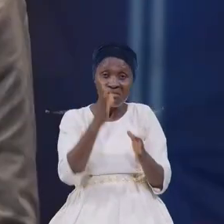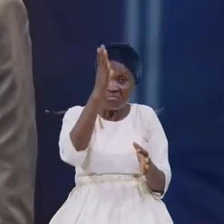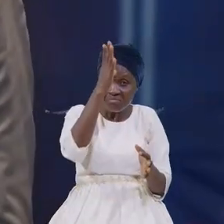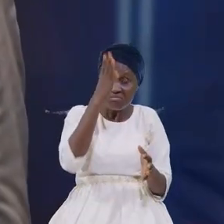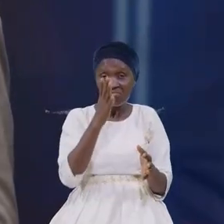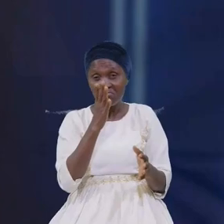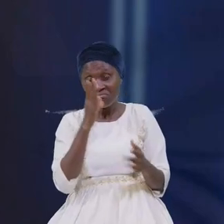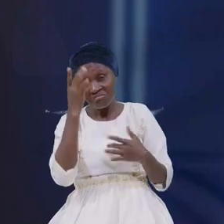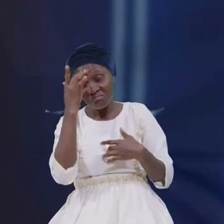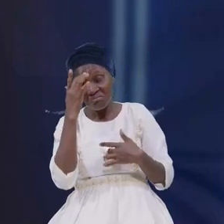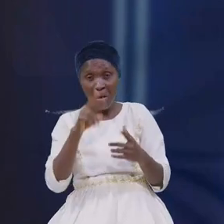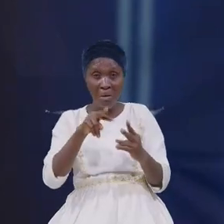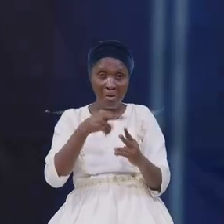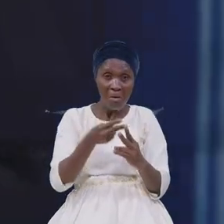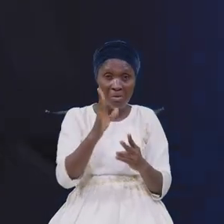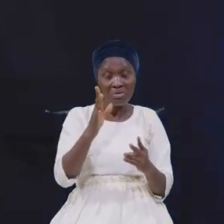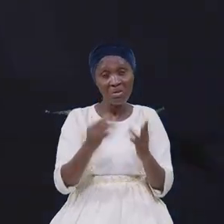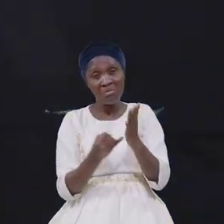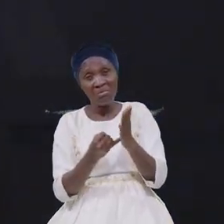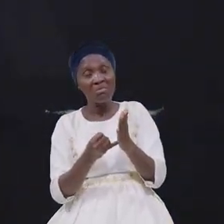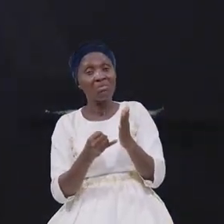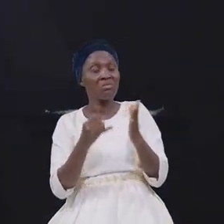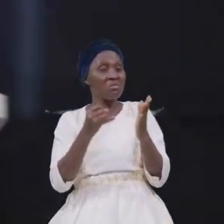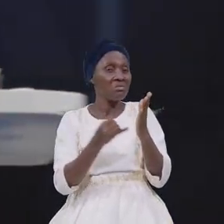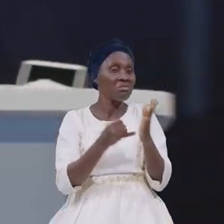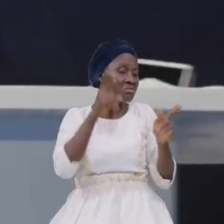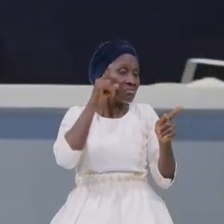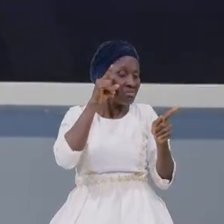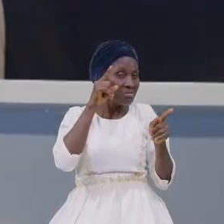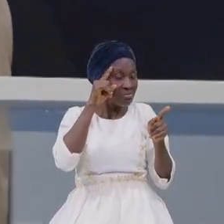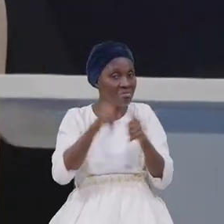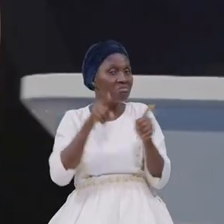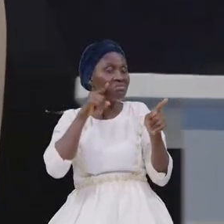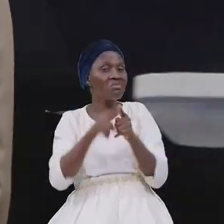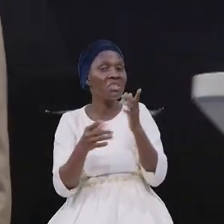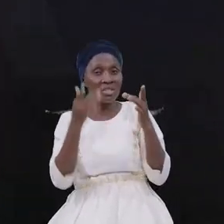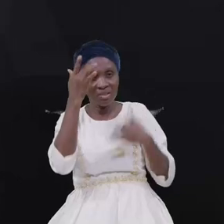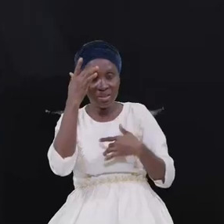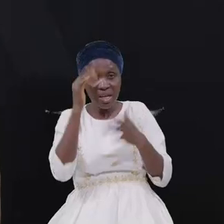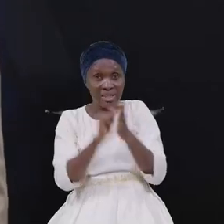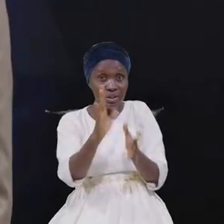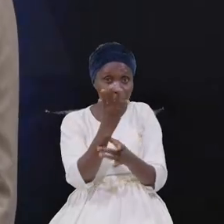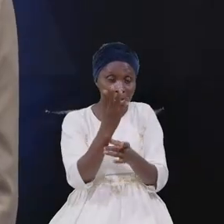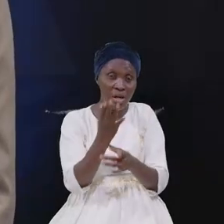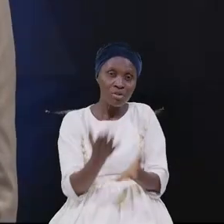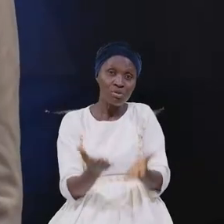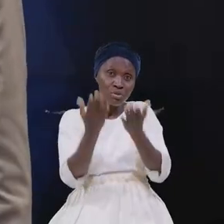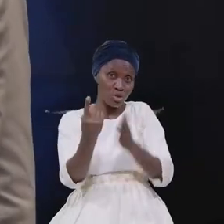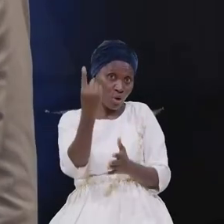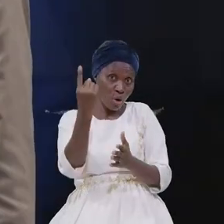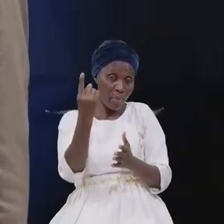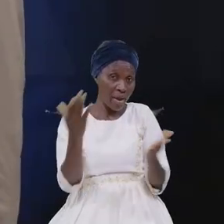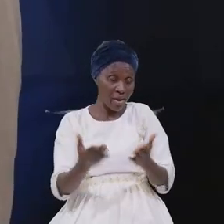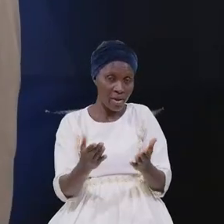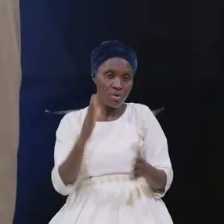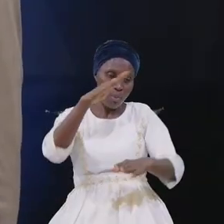si vos proches sont malades, la main là que vous avez levée là, Vous allez leur imposer la main. Vous imposerez